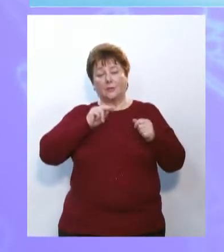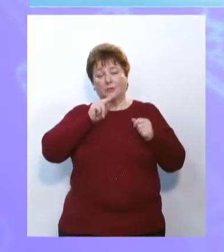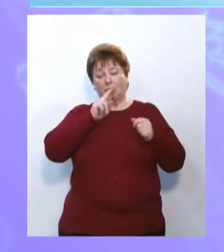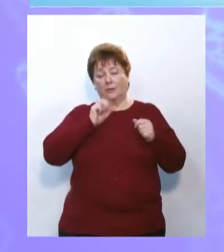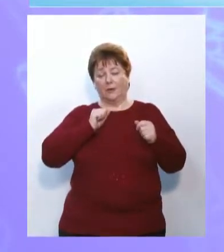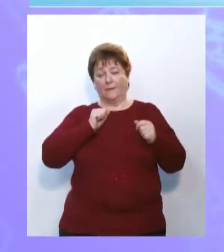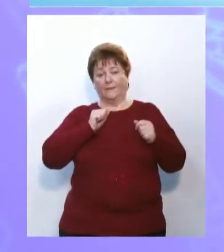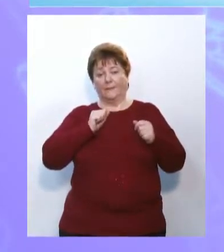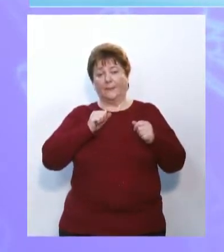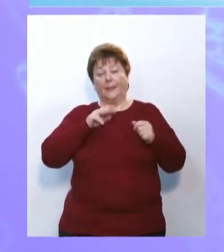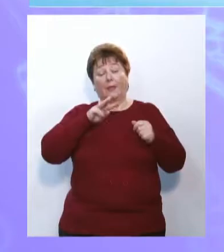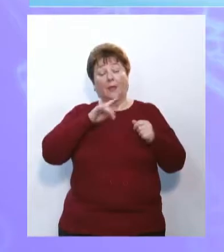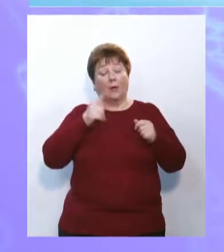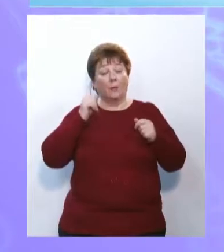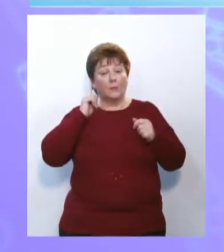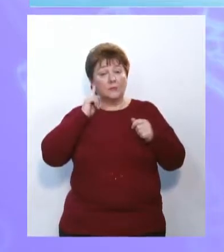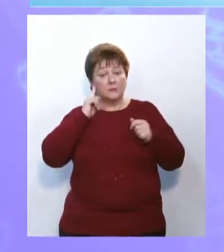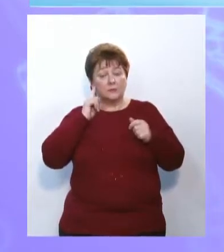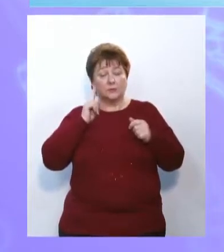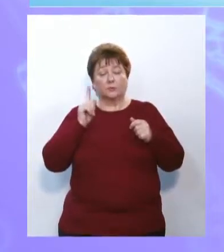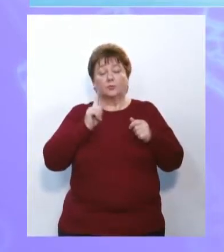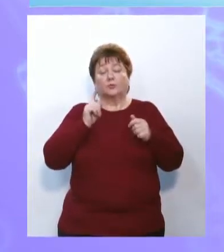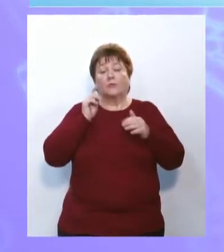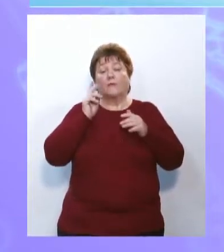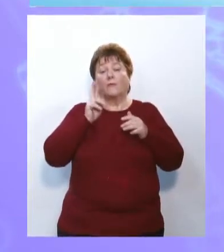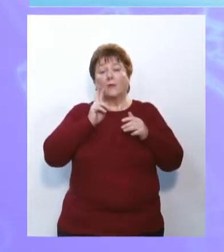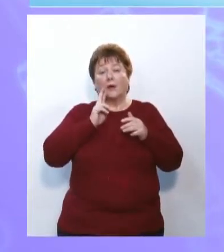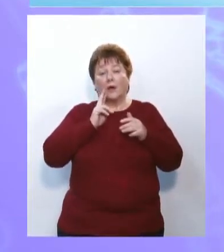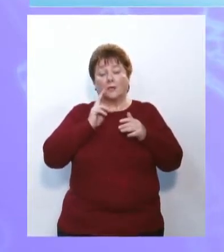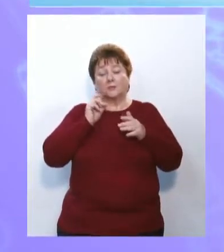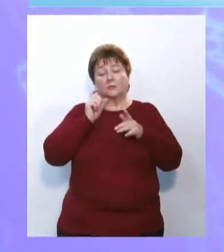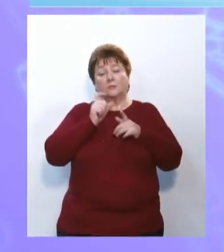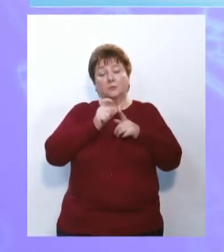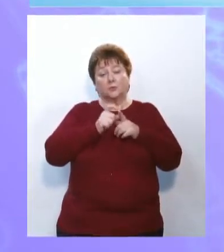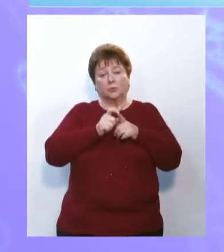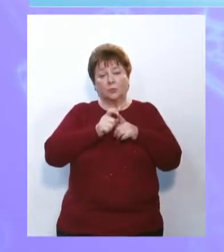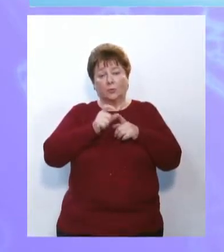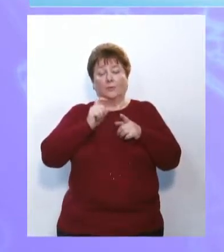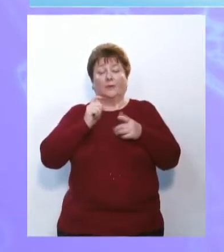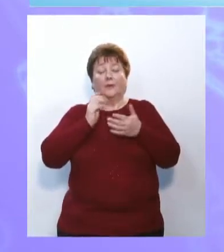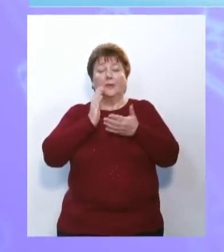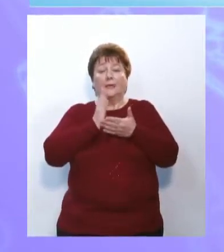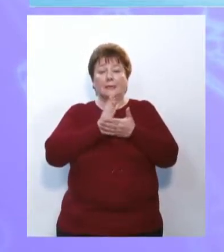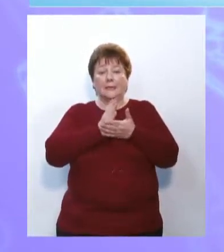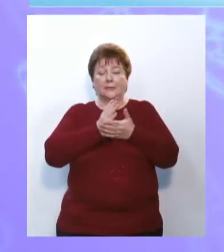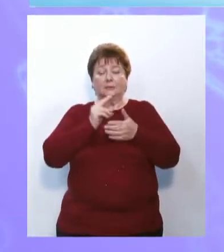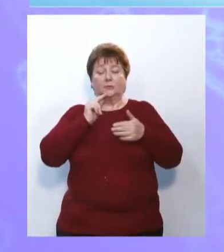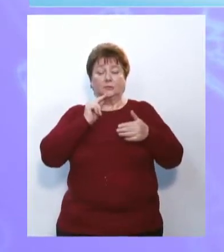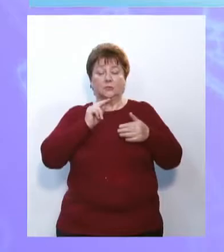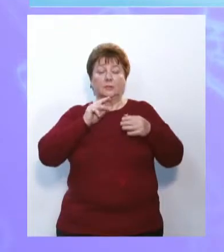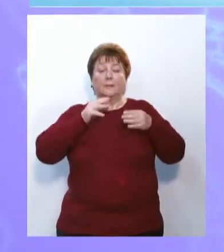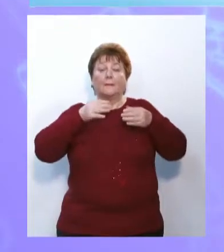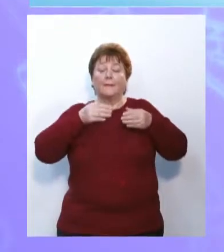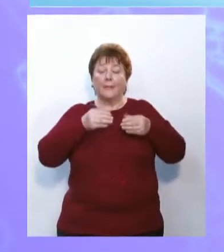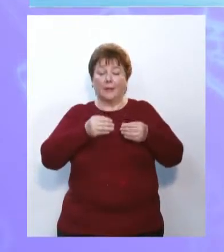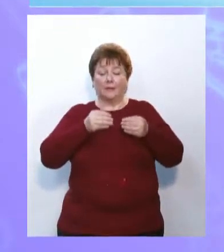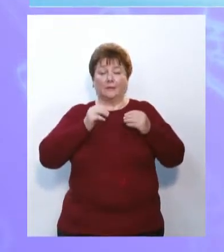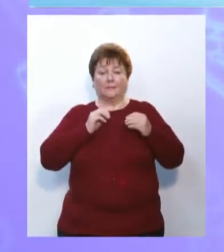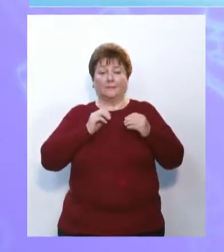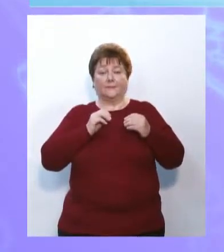Мы слышим, что в каждом из этих слов звук Ч – мягкий.